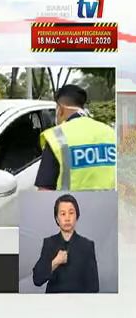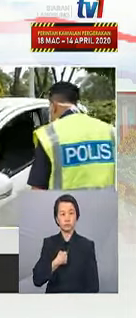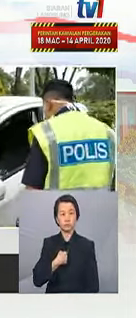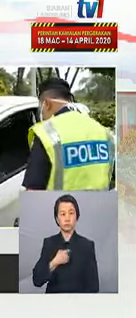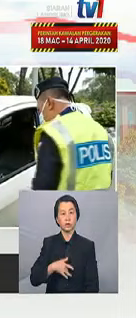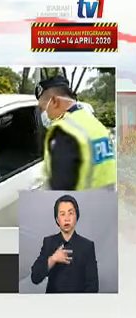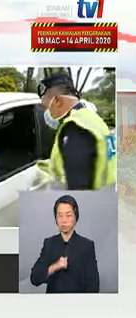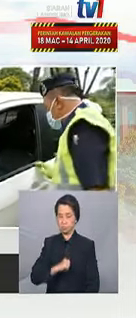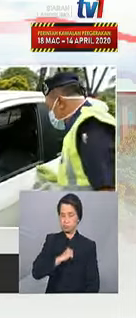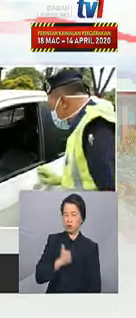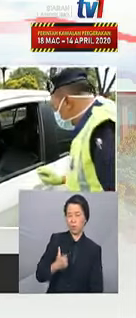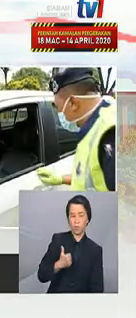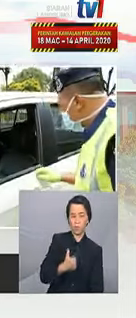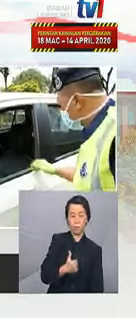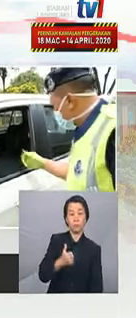rasa bangga kerana